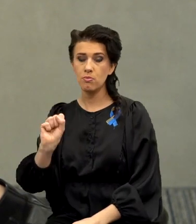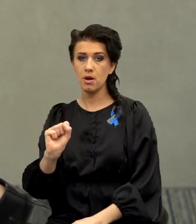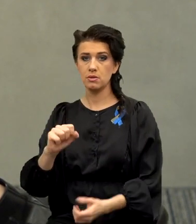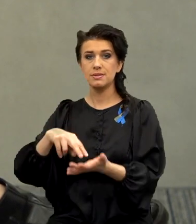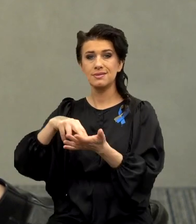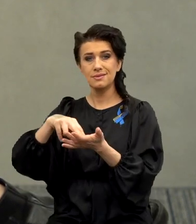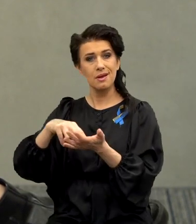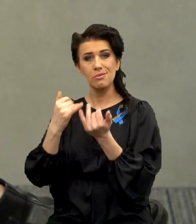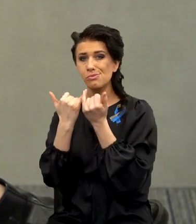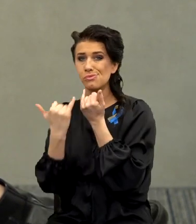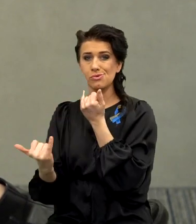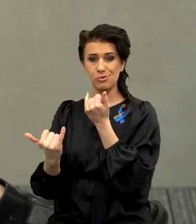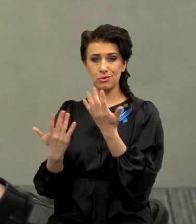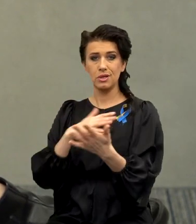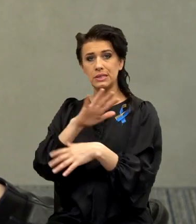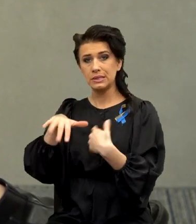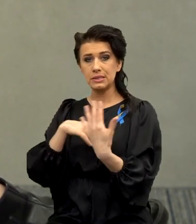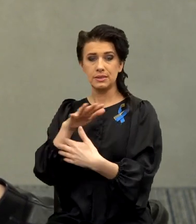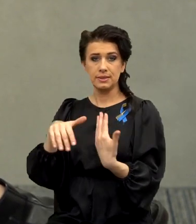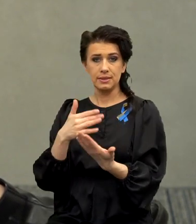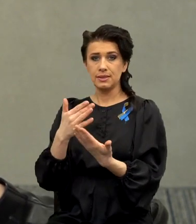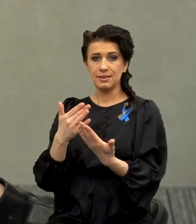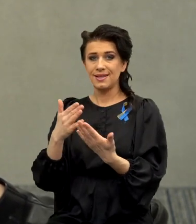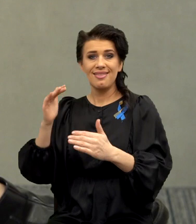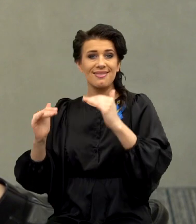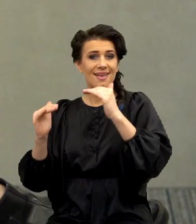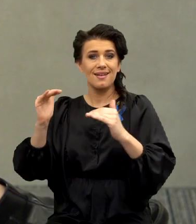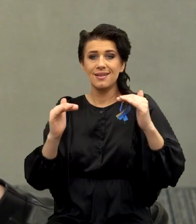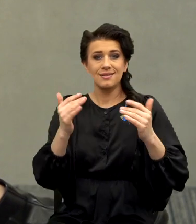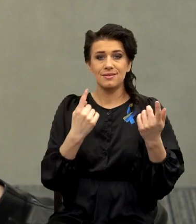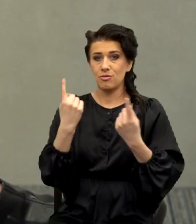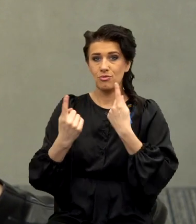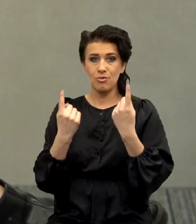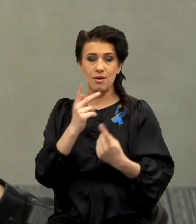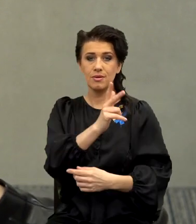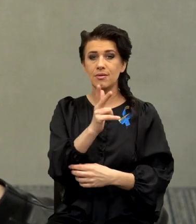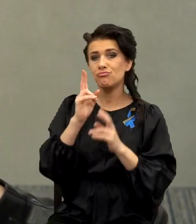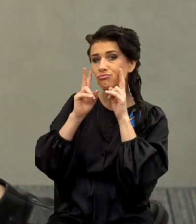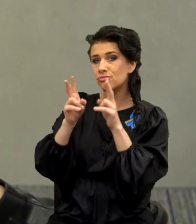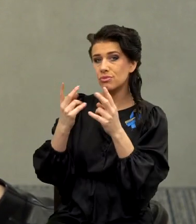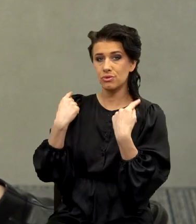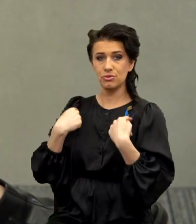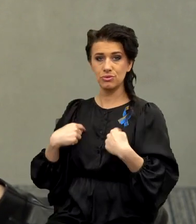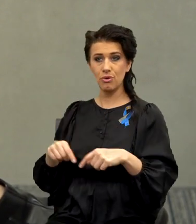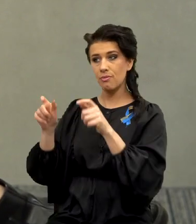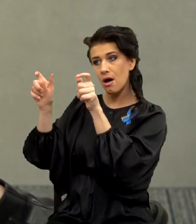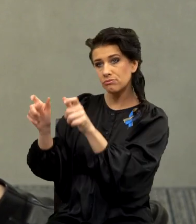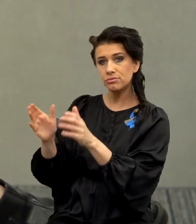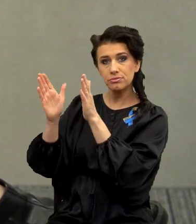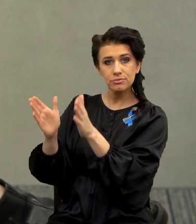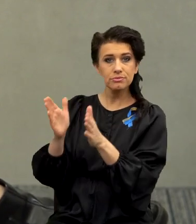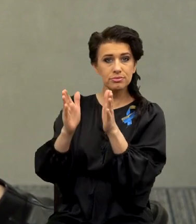przeżywają dane osoby, będzie różny w zależności od konkretnej sytuacji każdej konkretnej osoby.